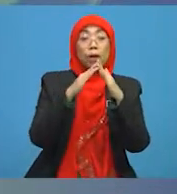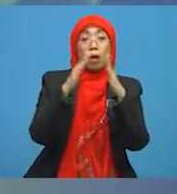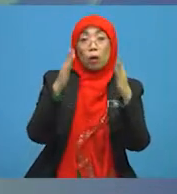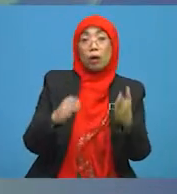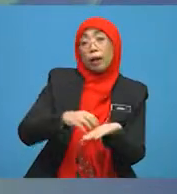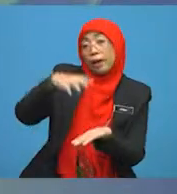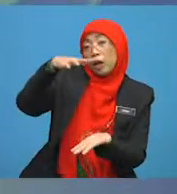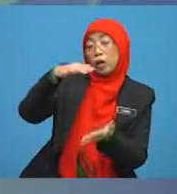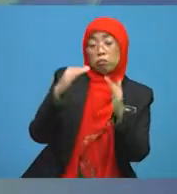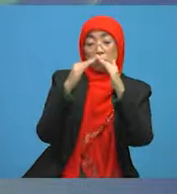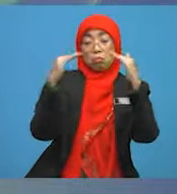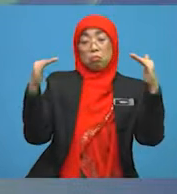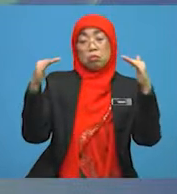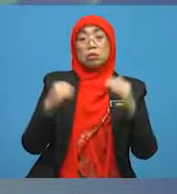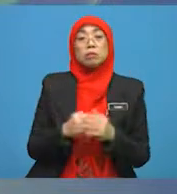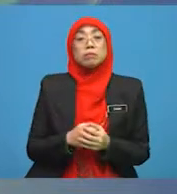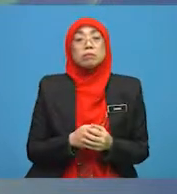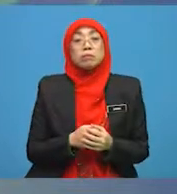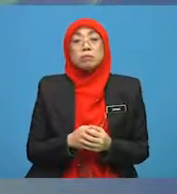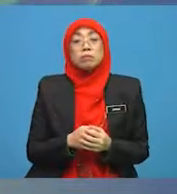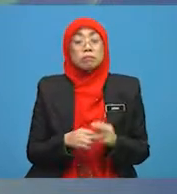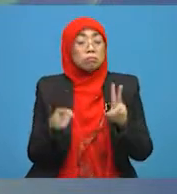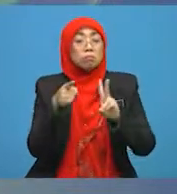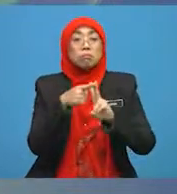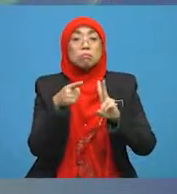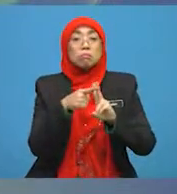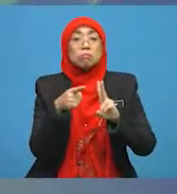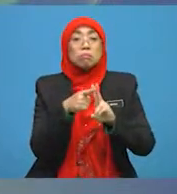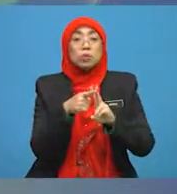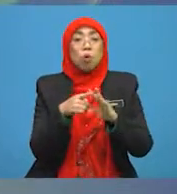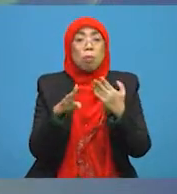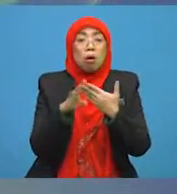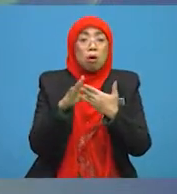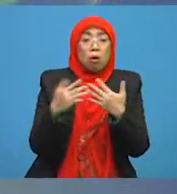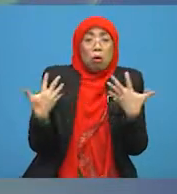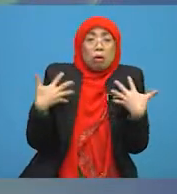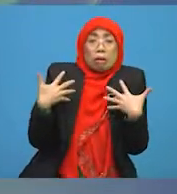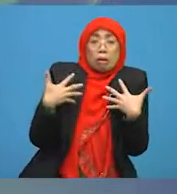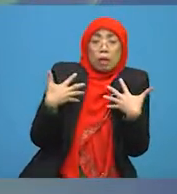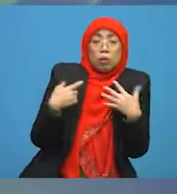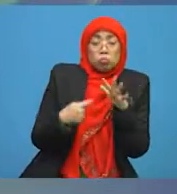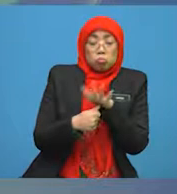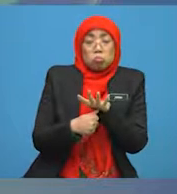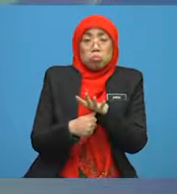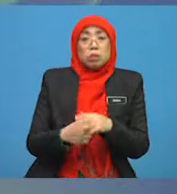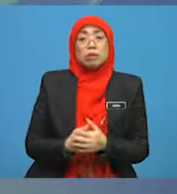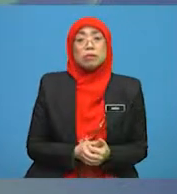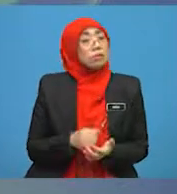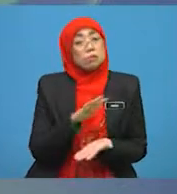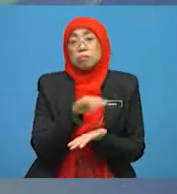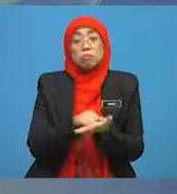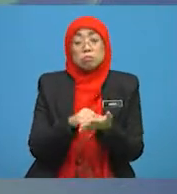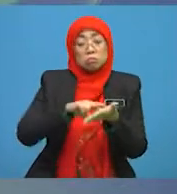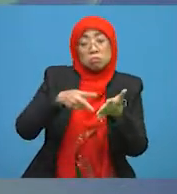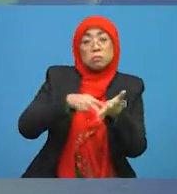kedua, genting bermaksud bahaya atau suasana tegang. Prajurit itu terpaksa